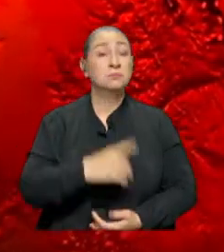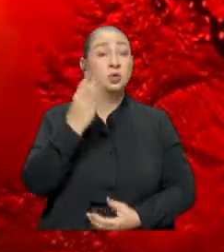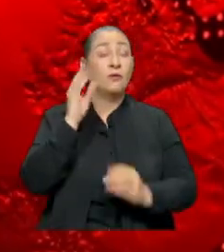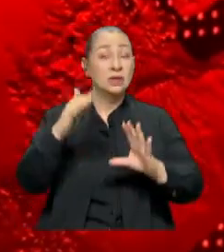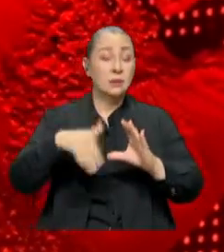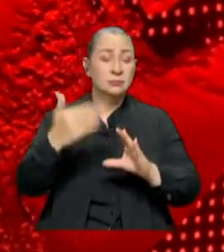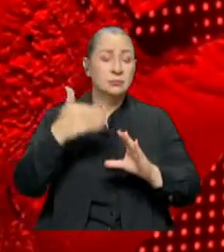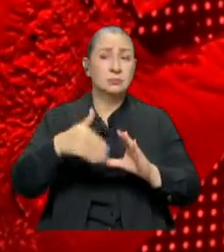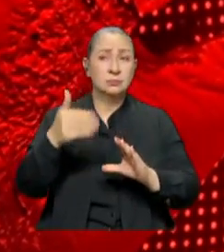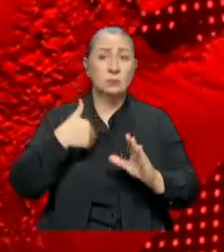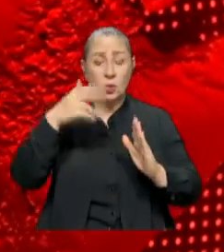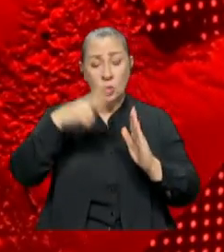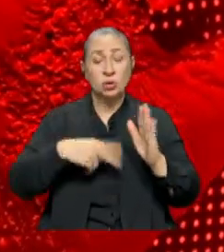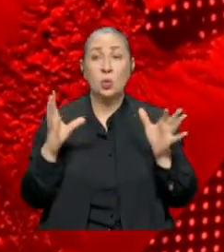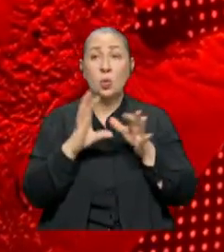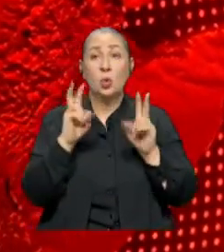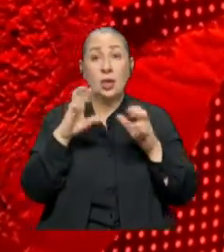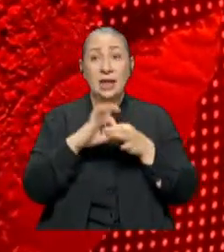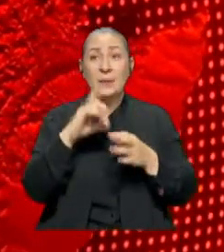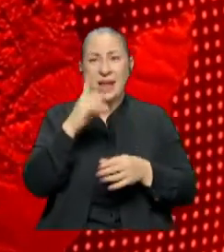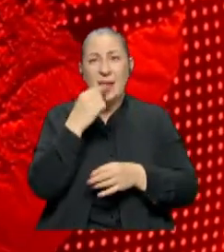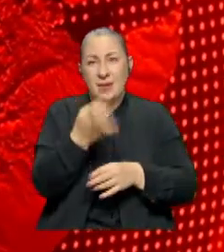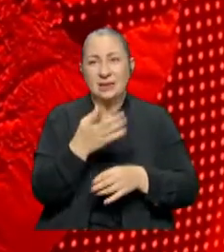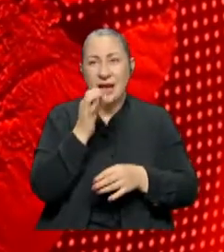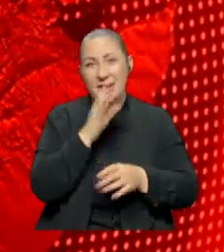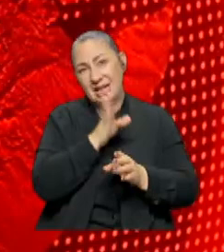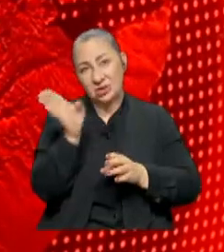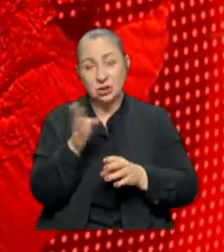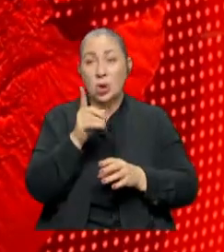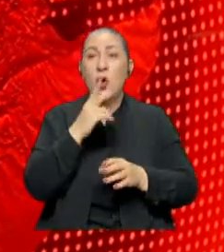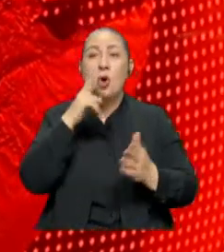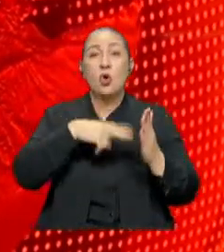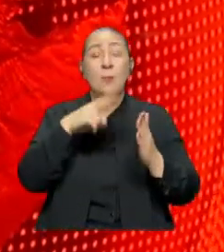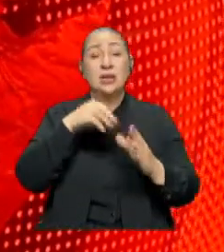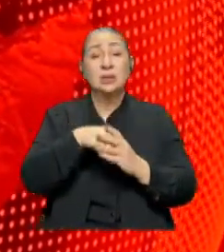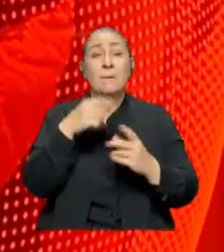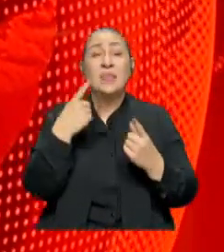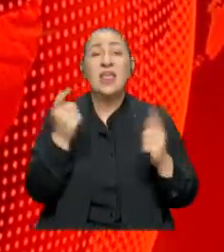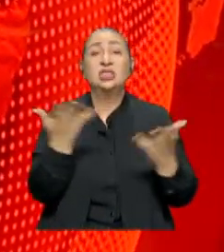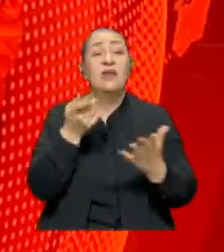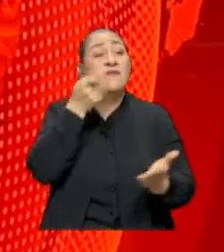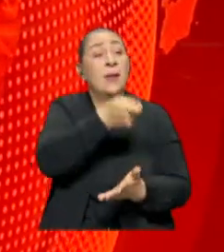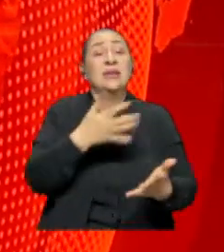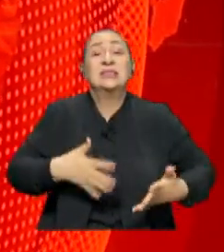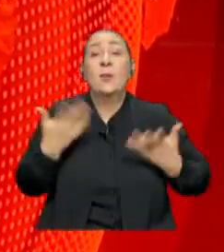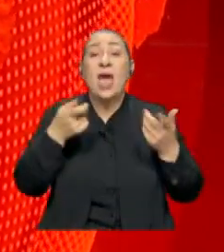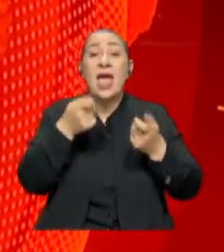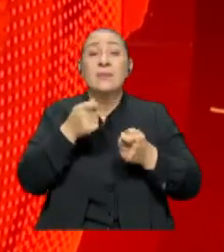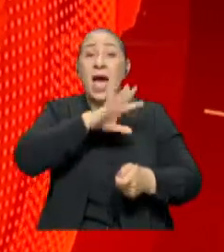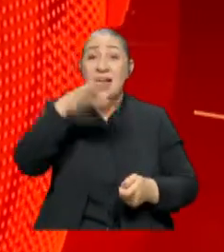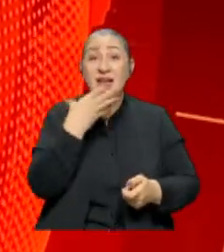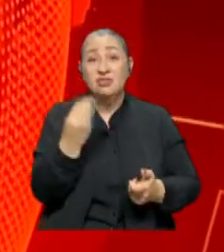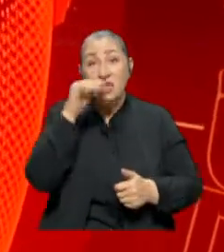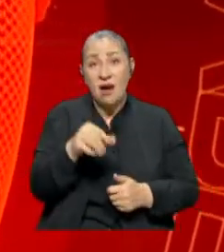Birçok mesaj var şu okuyacağım konuyla ilgili, birini aktarayım, hemen haberine geçeceğiz çünkü. Okumak için binlerce lira vermek istemiyoruz. Eğitim her